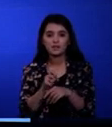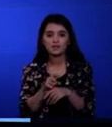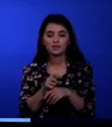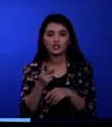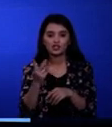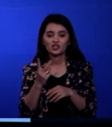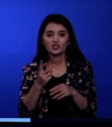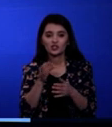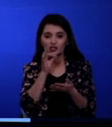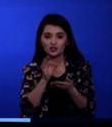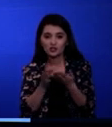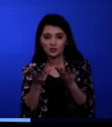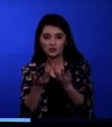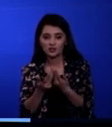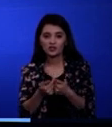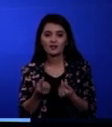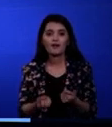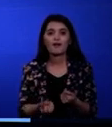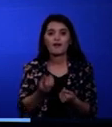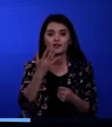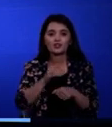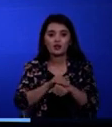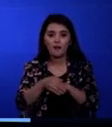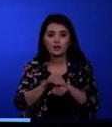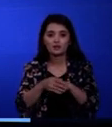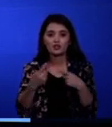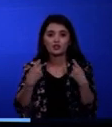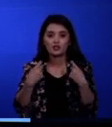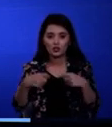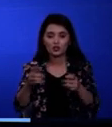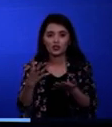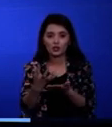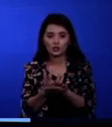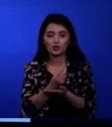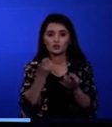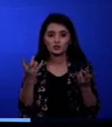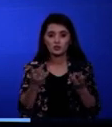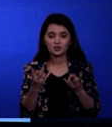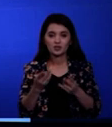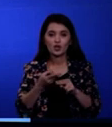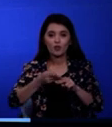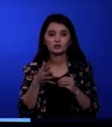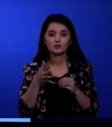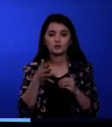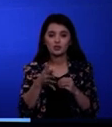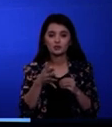ikkinchi yechimida biz qancha apelsin sotilganini topishimiz kerak. Buning uchun